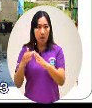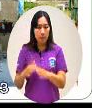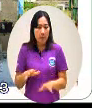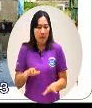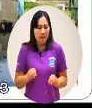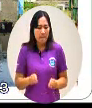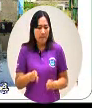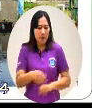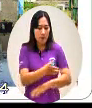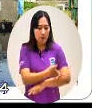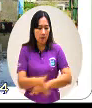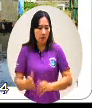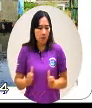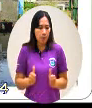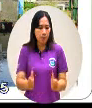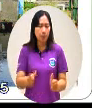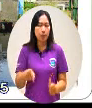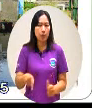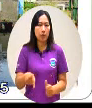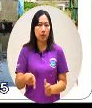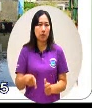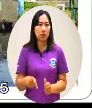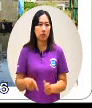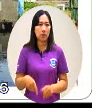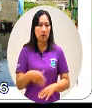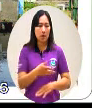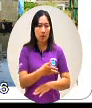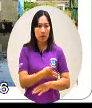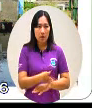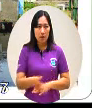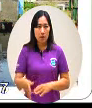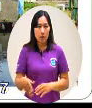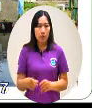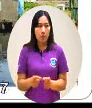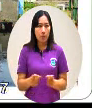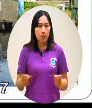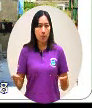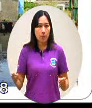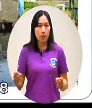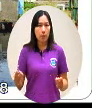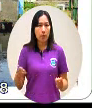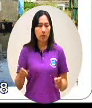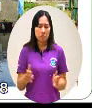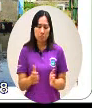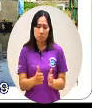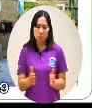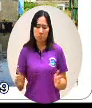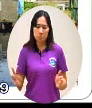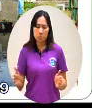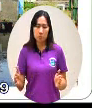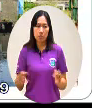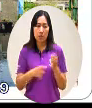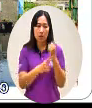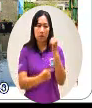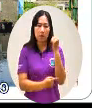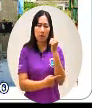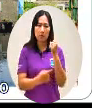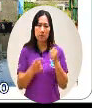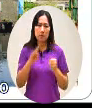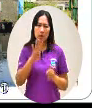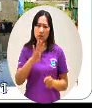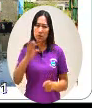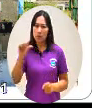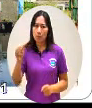水总长670公尺吼，应该伊的跨度要有2米、4米到5米啦。即卖必须要拓